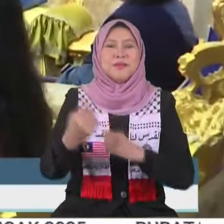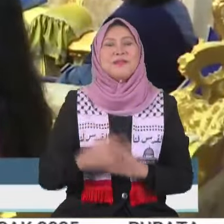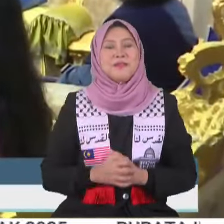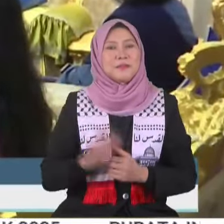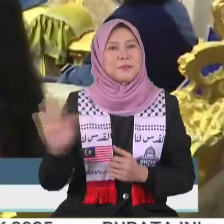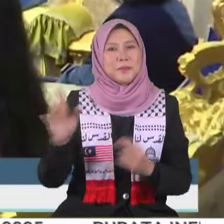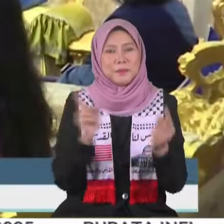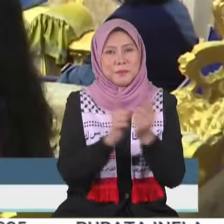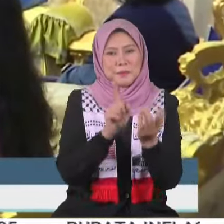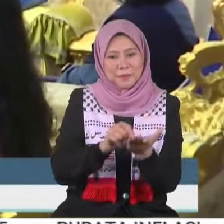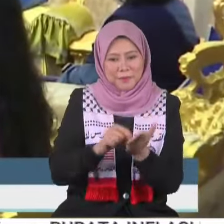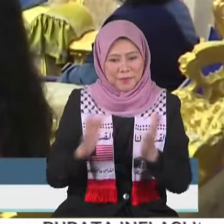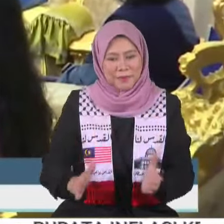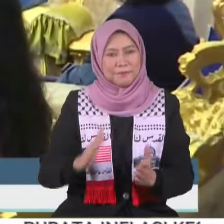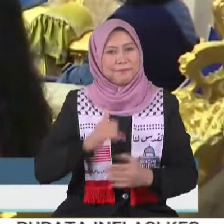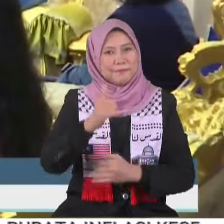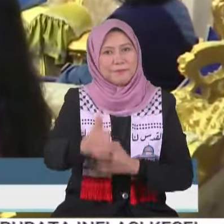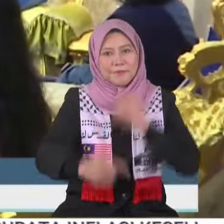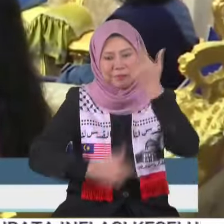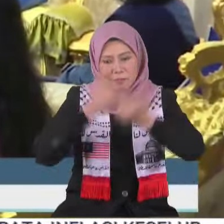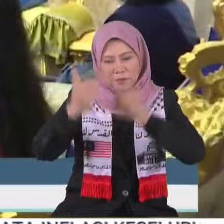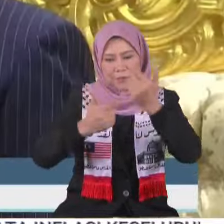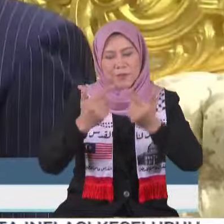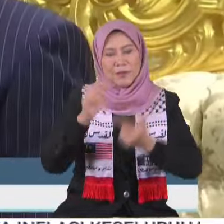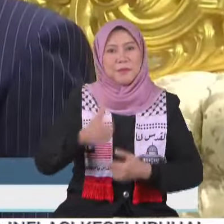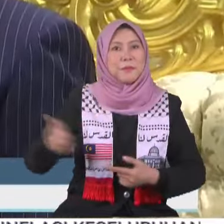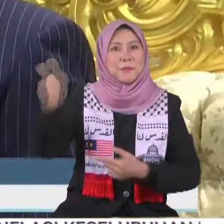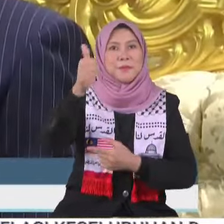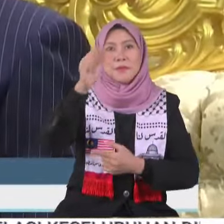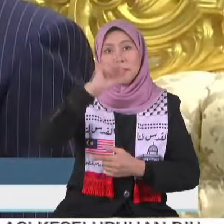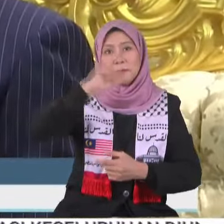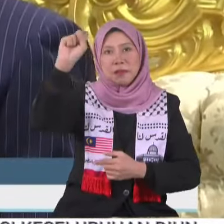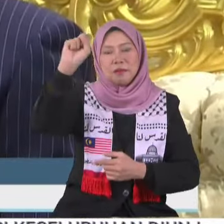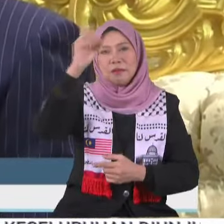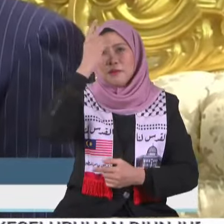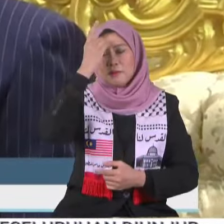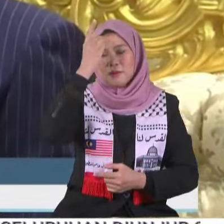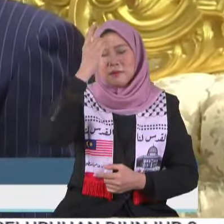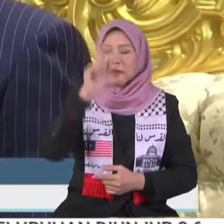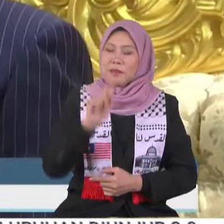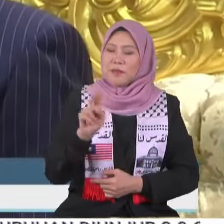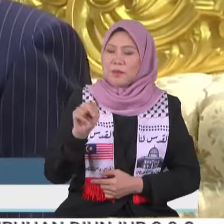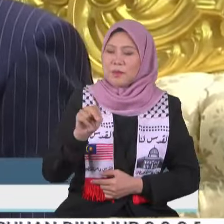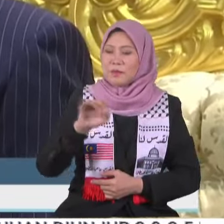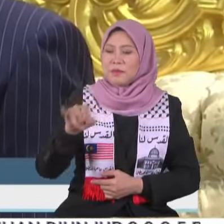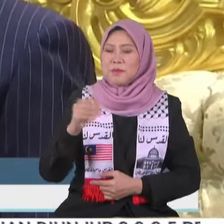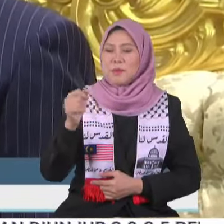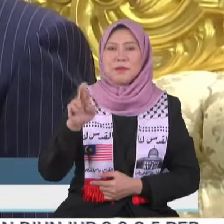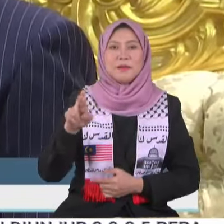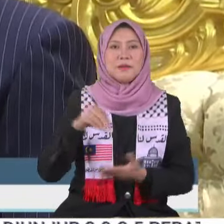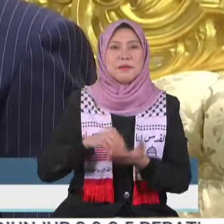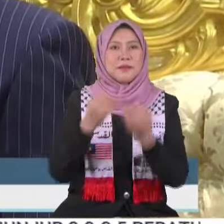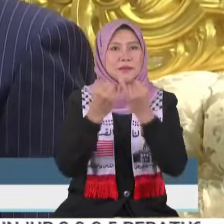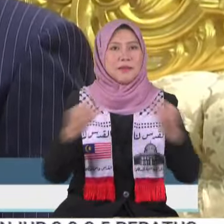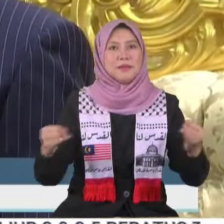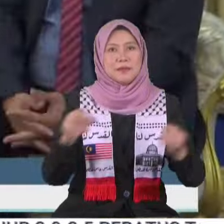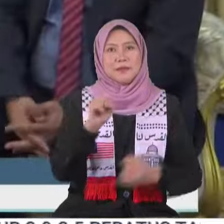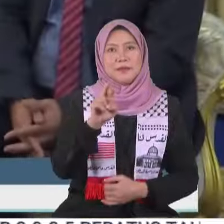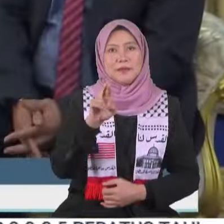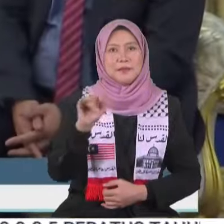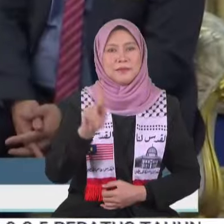pemerintah selepas mengadakan kunjungan hormat terhadap Yang di-Pertua Negeri Sabah, Tun Dr. Johar Dato' Mahirudin di Istana Seri